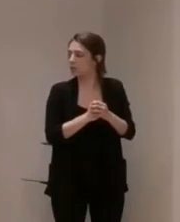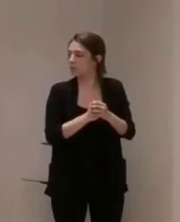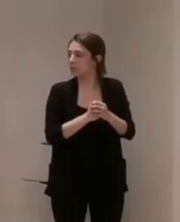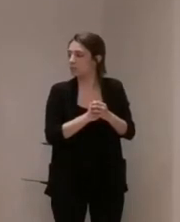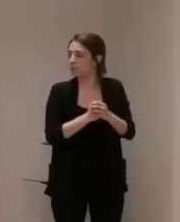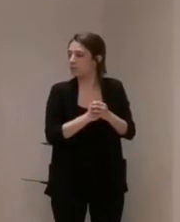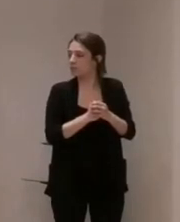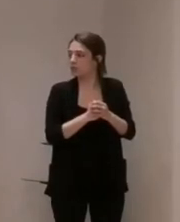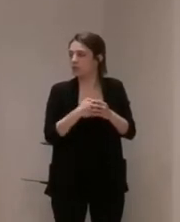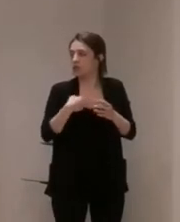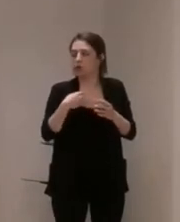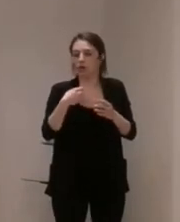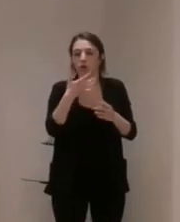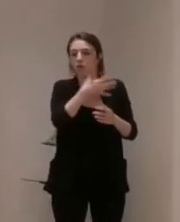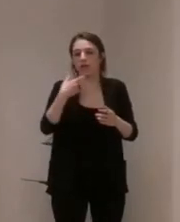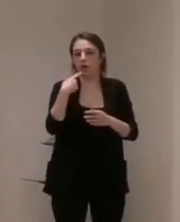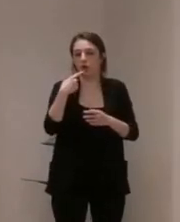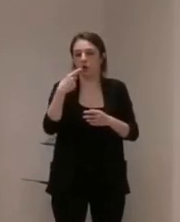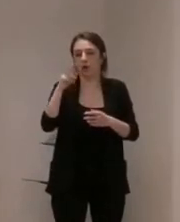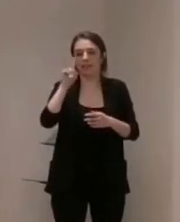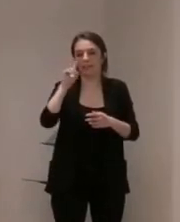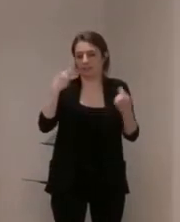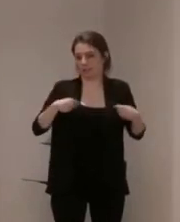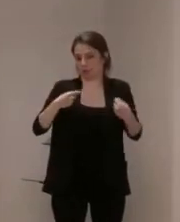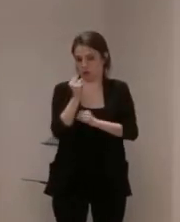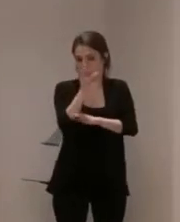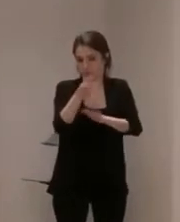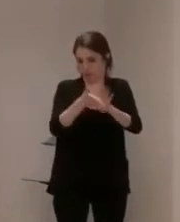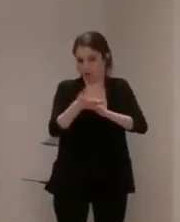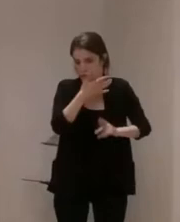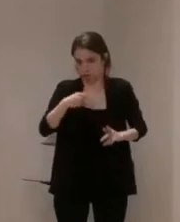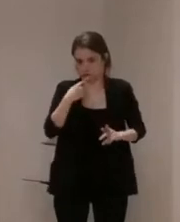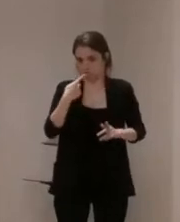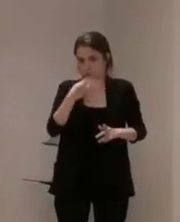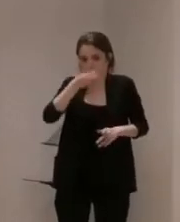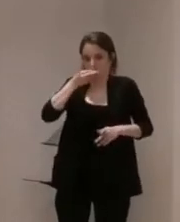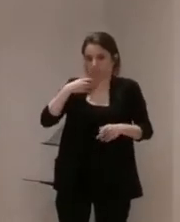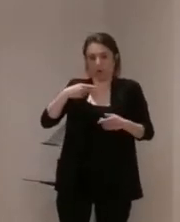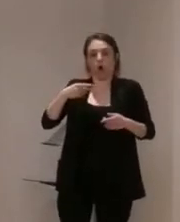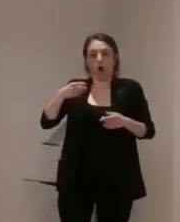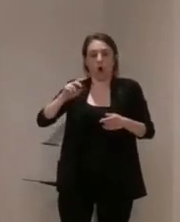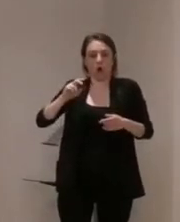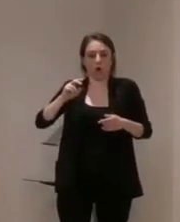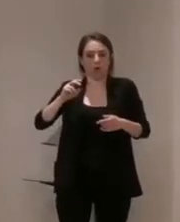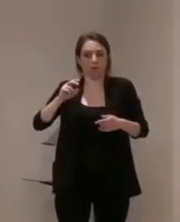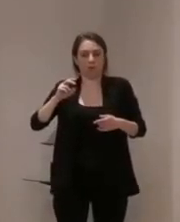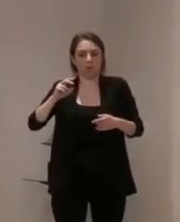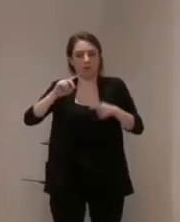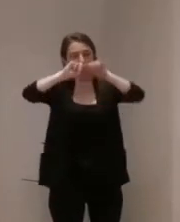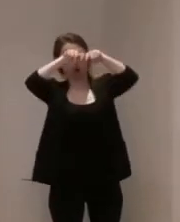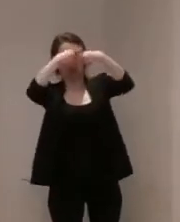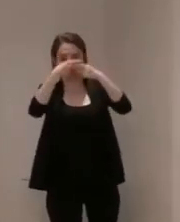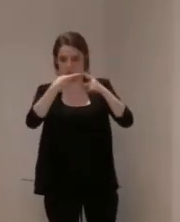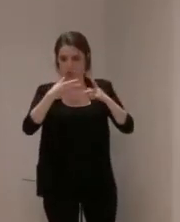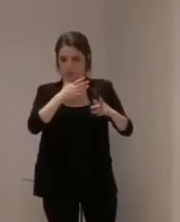i permetem que faci una altra cosa, no? Perquè cadascú pot fer el que pot fer. I és una reflexió que en part ja la portava